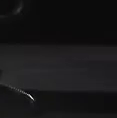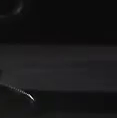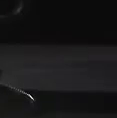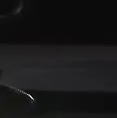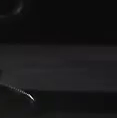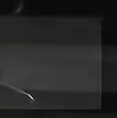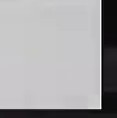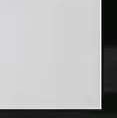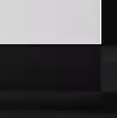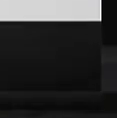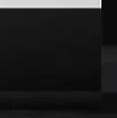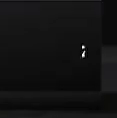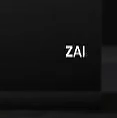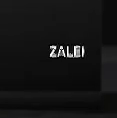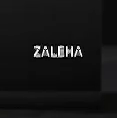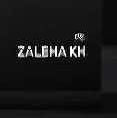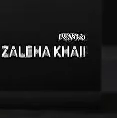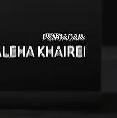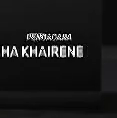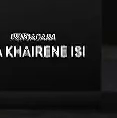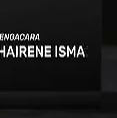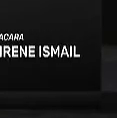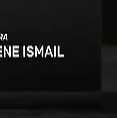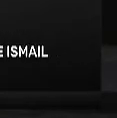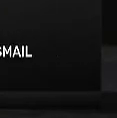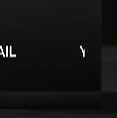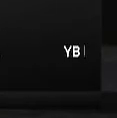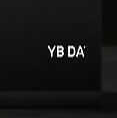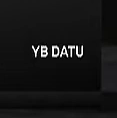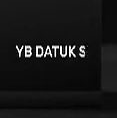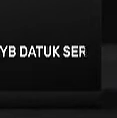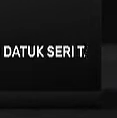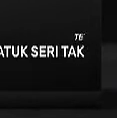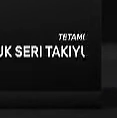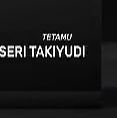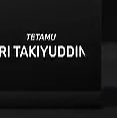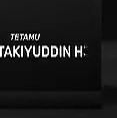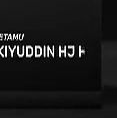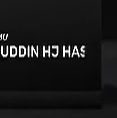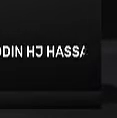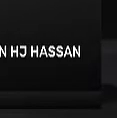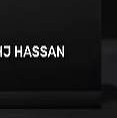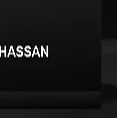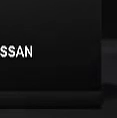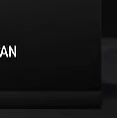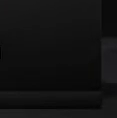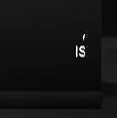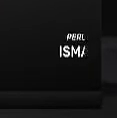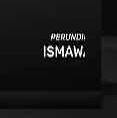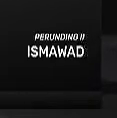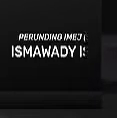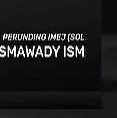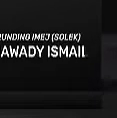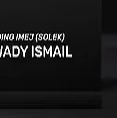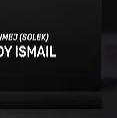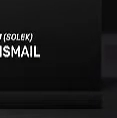dengan Kuala Lumpur dan perak mudah diikuti dengan delapan negeri dan tiga wilayah Kayla di Malaysia di jadi